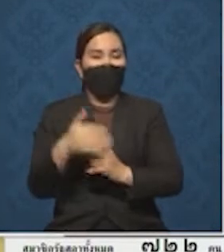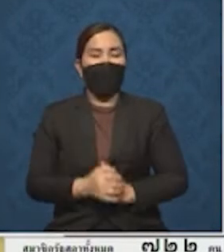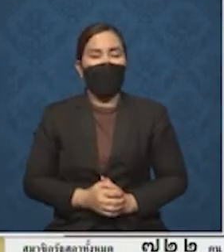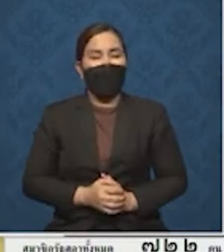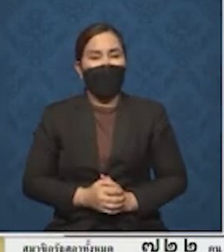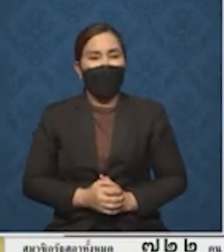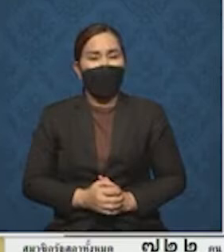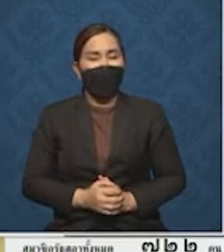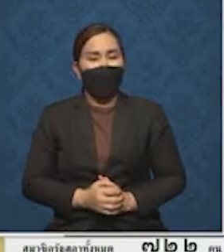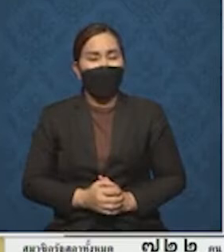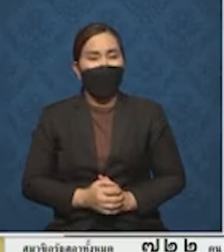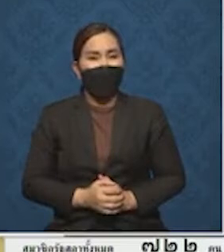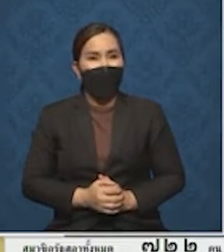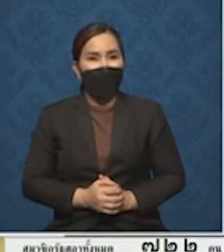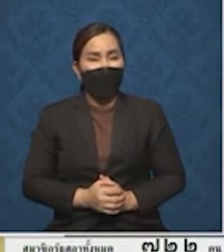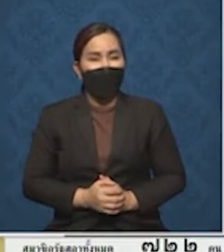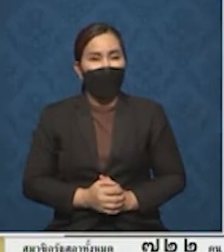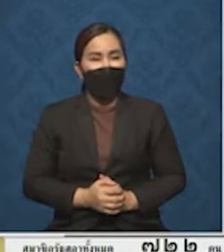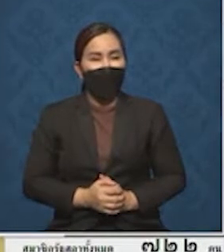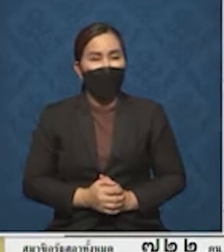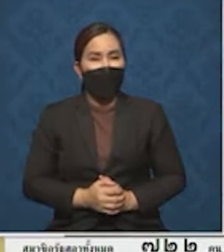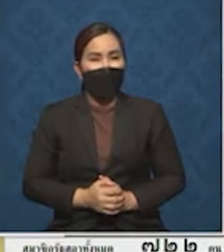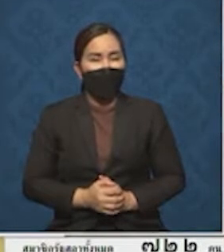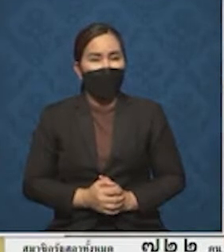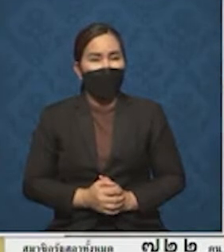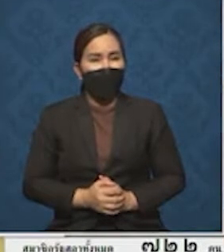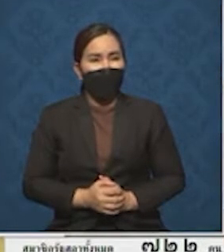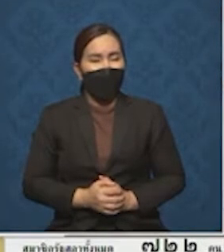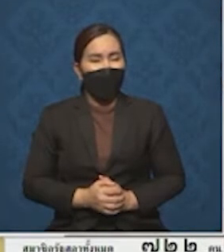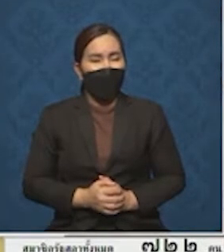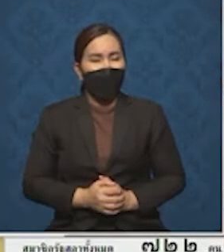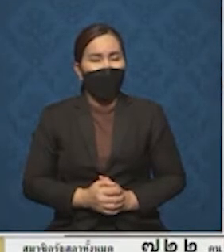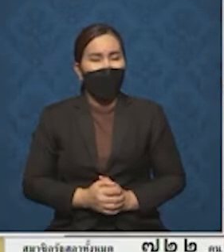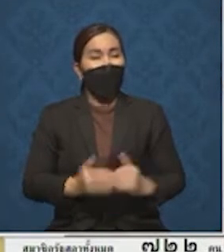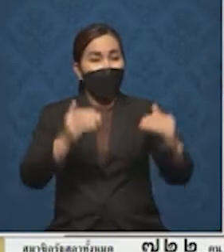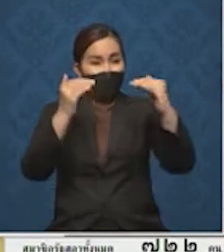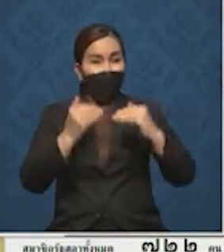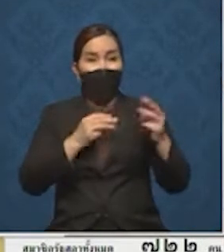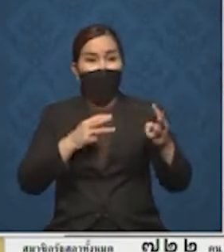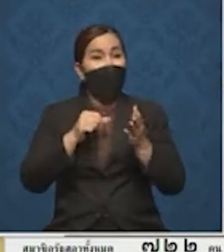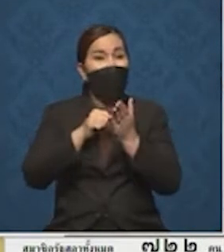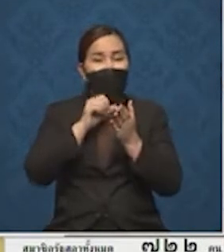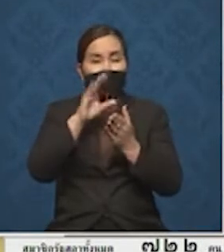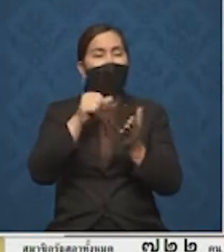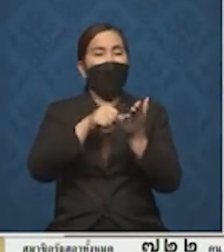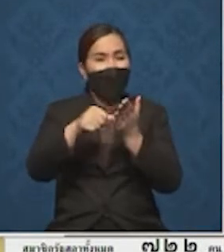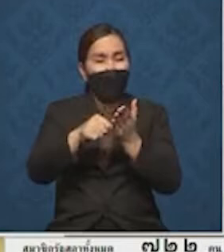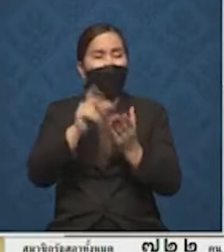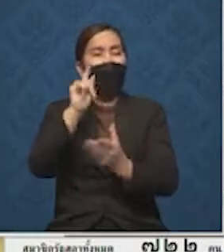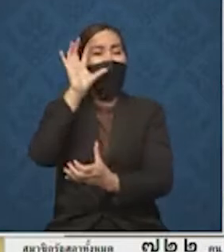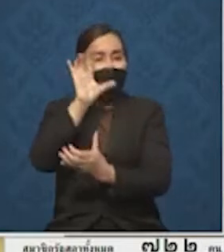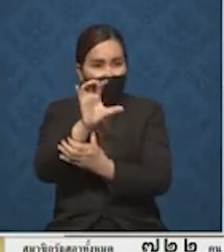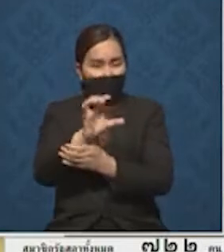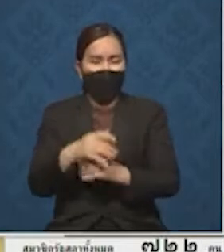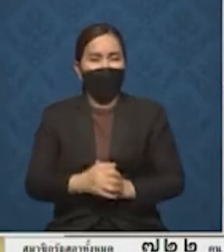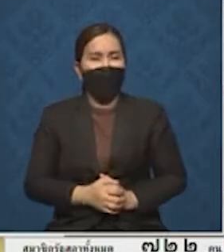ถามตานครัส่นในข้ออ ๆ นั้นใช่นแก้ข้อมาไการบำรุงตล